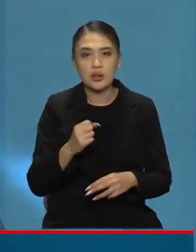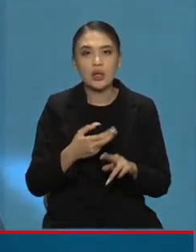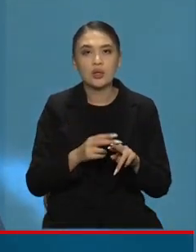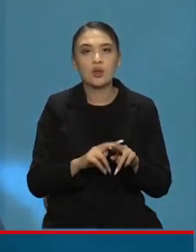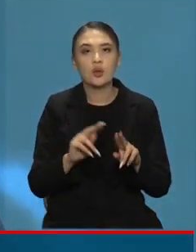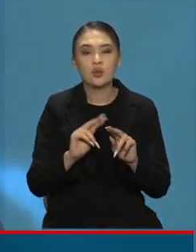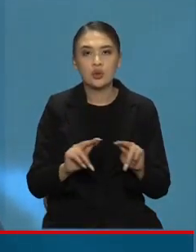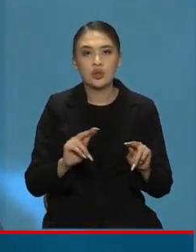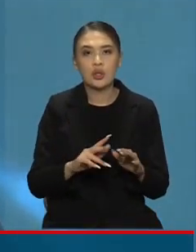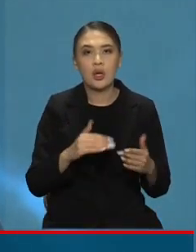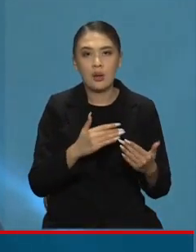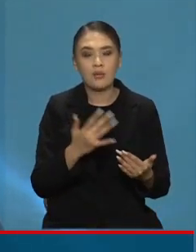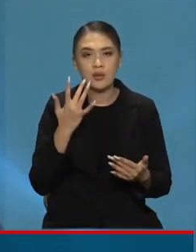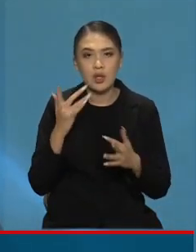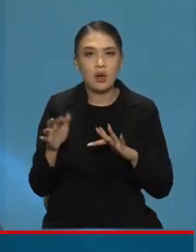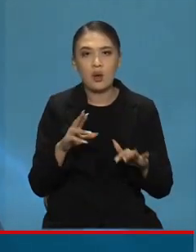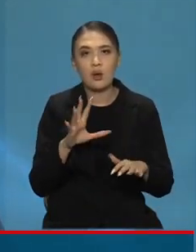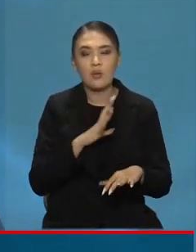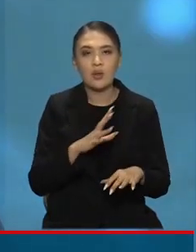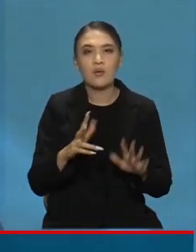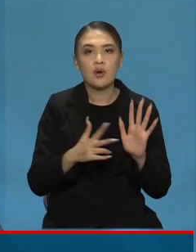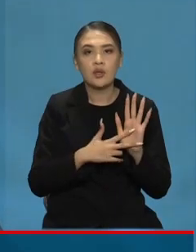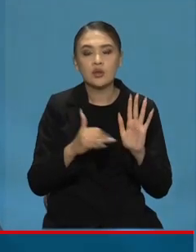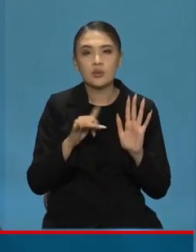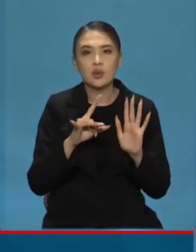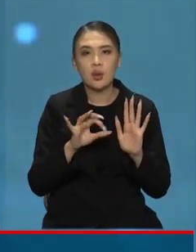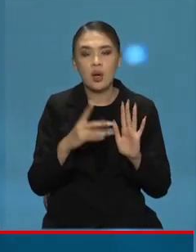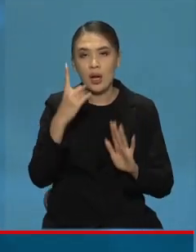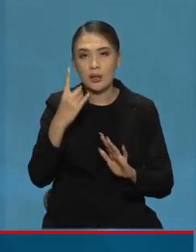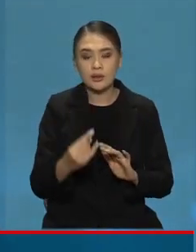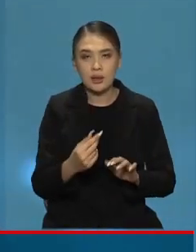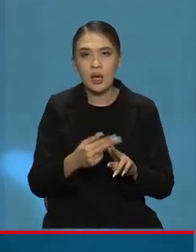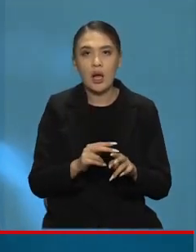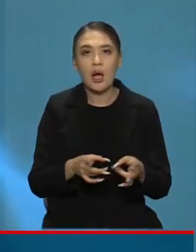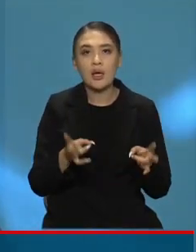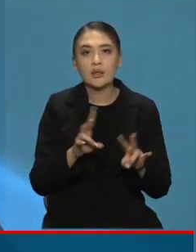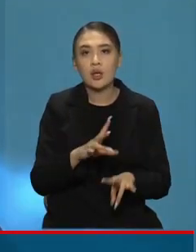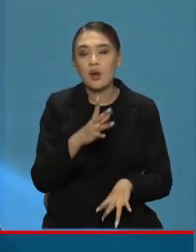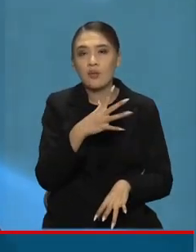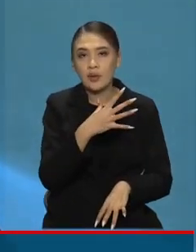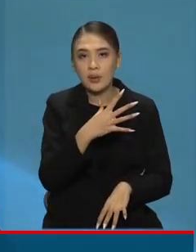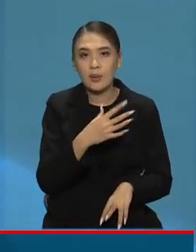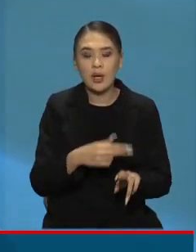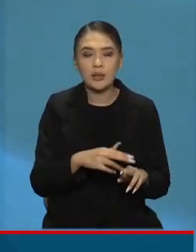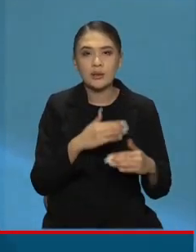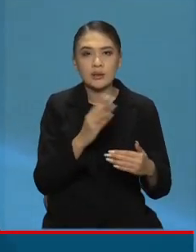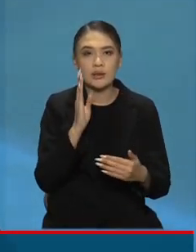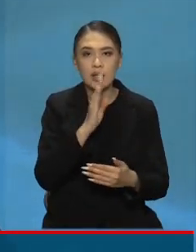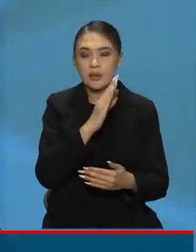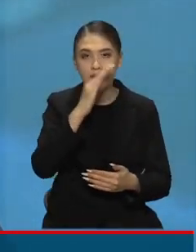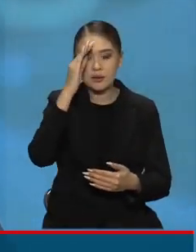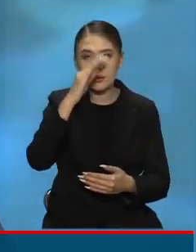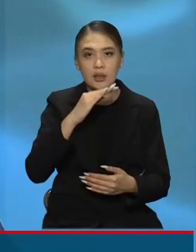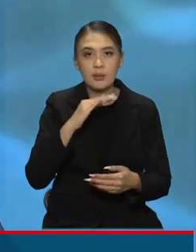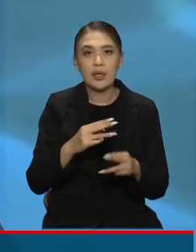с учителями они проводят это около там, 8 уроков в день максимум. Да. Остальное время они с родителями. Я